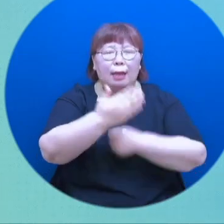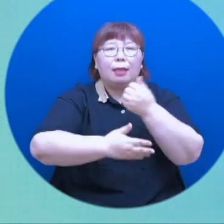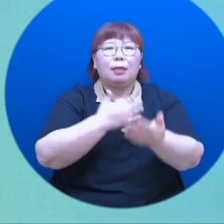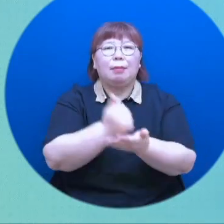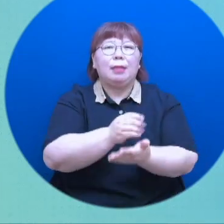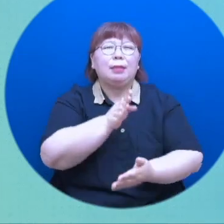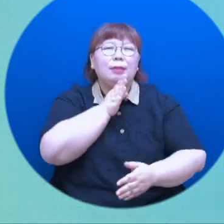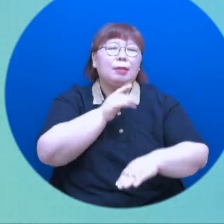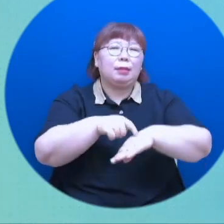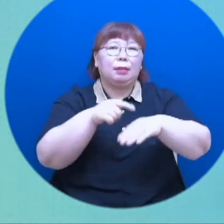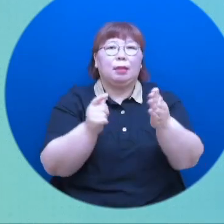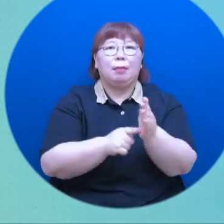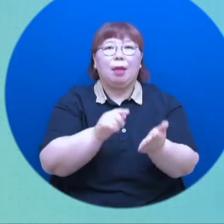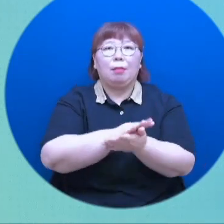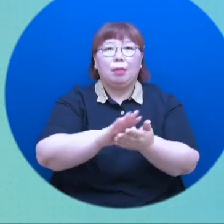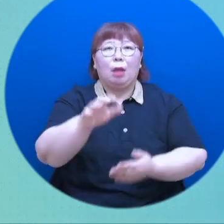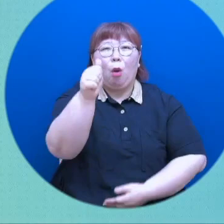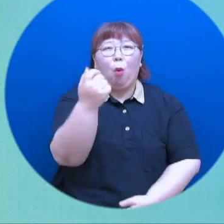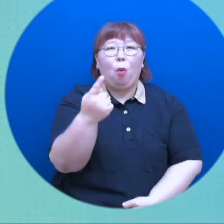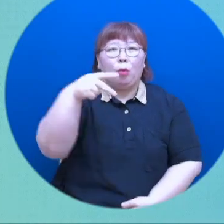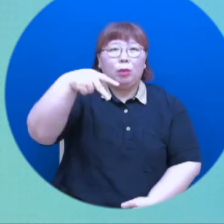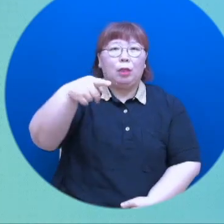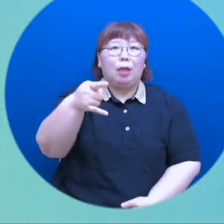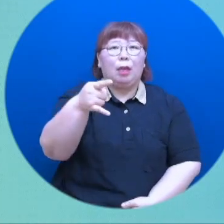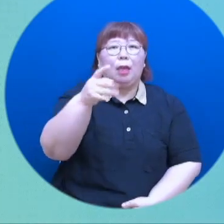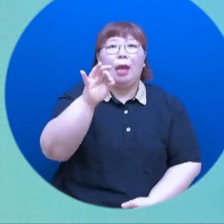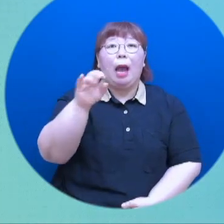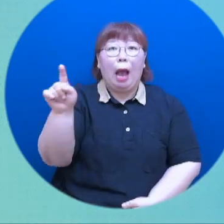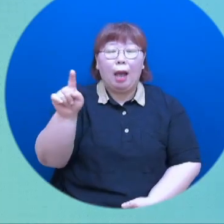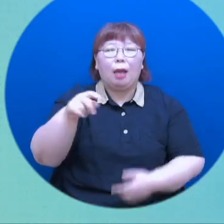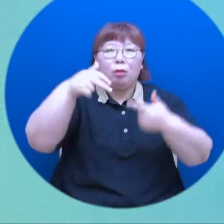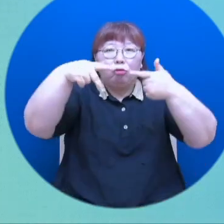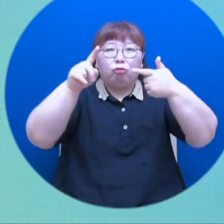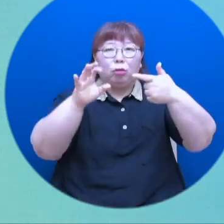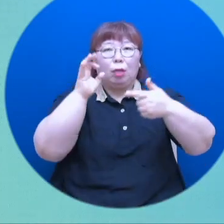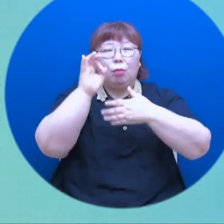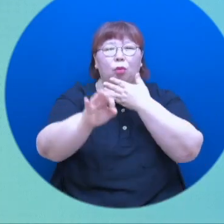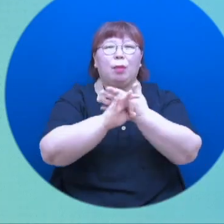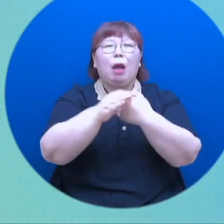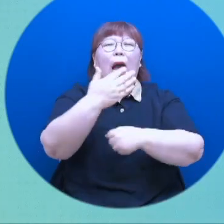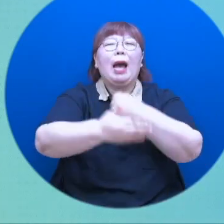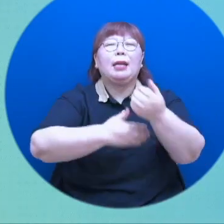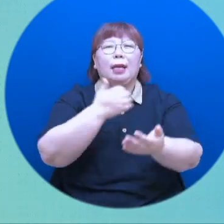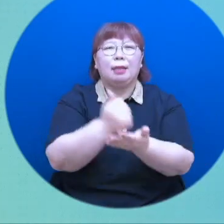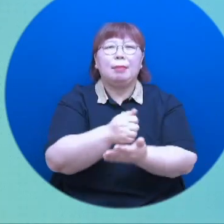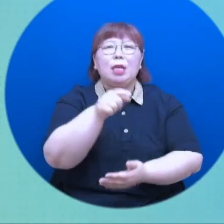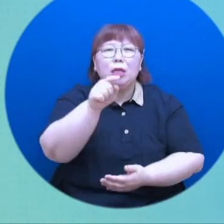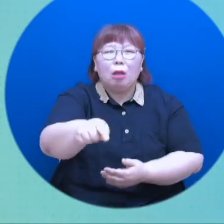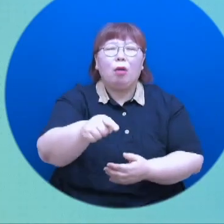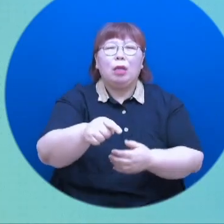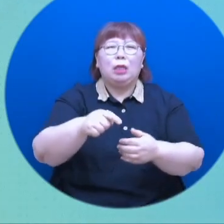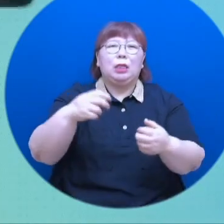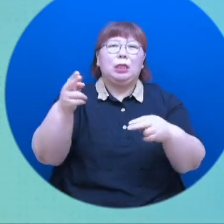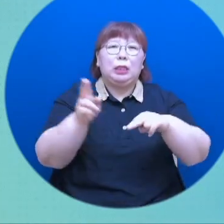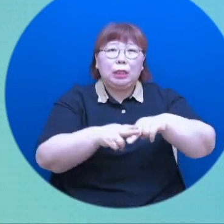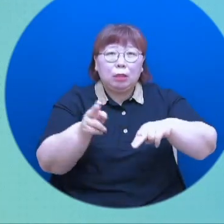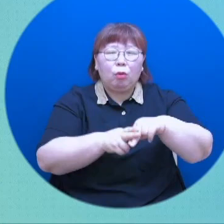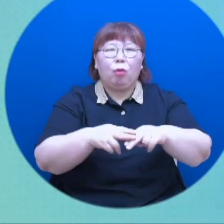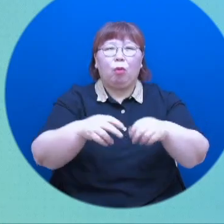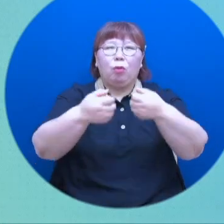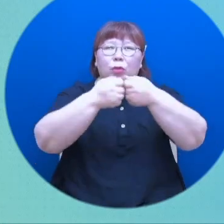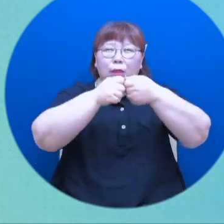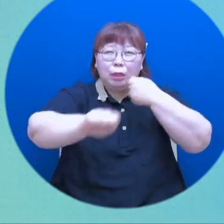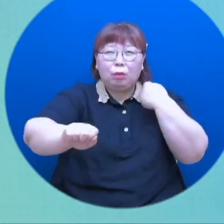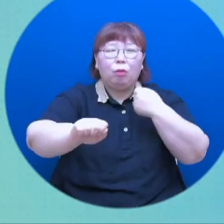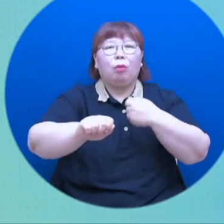주잖아요. 호세아 6장 1절, 하나님이 너희를 친다, 하나님이 너희를 찢으신다. 그러나 찢고 치는